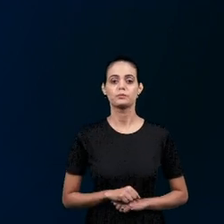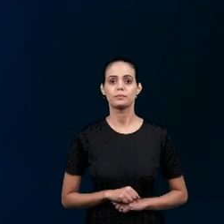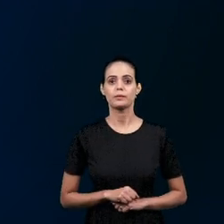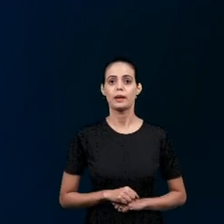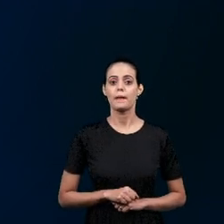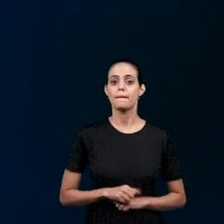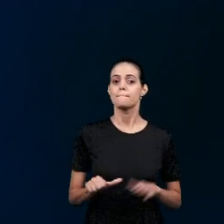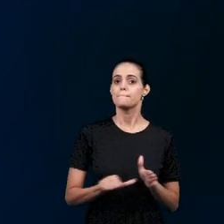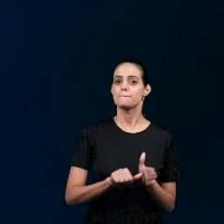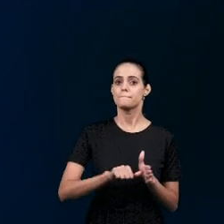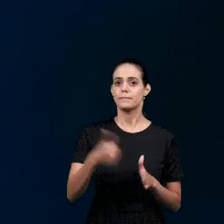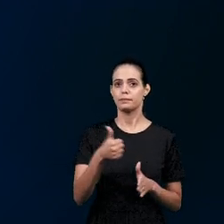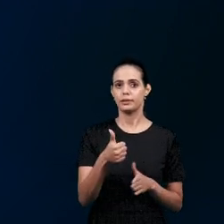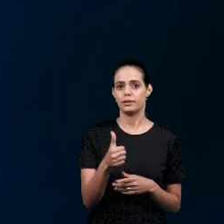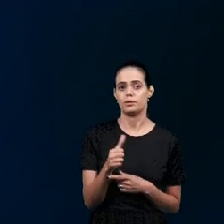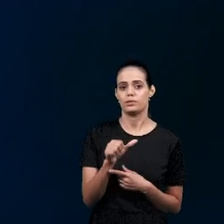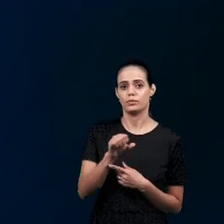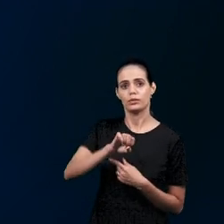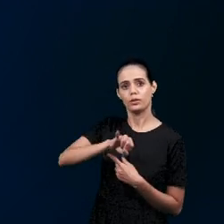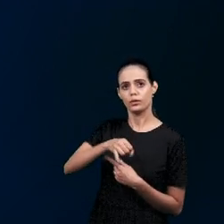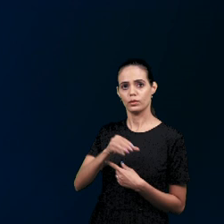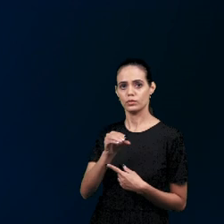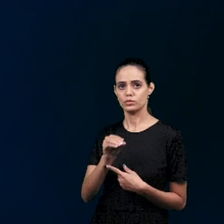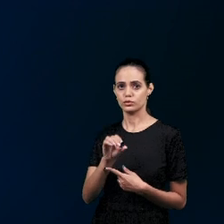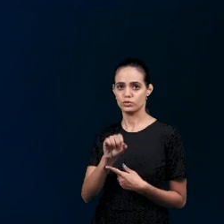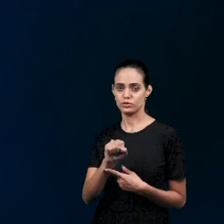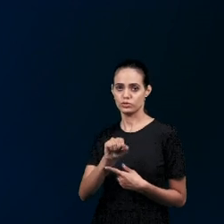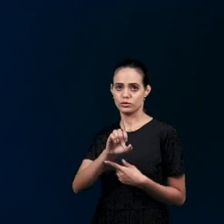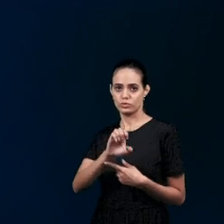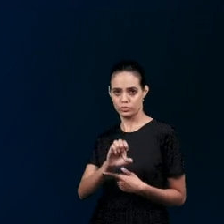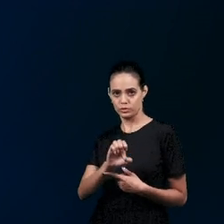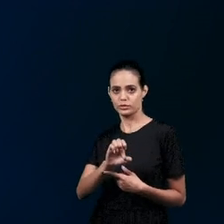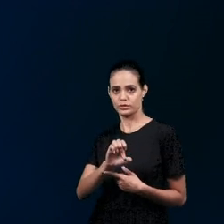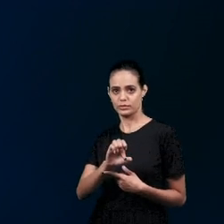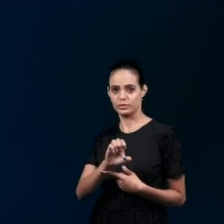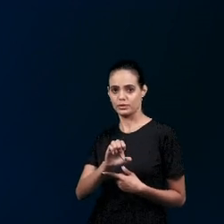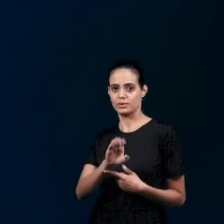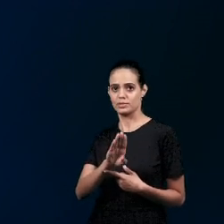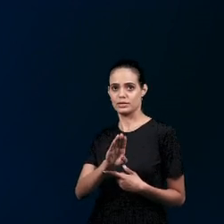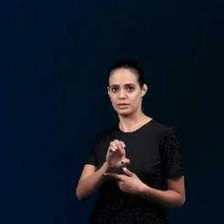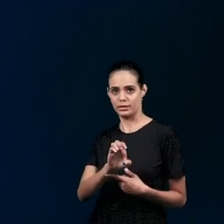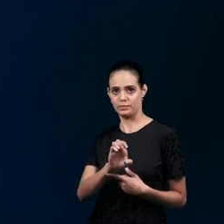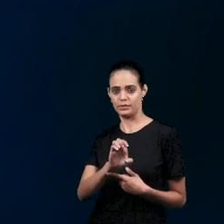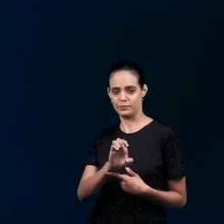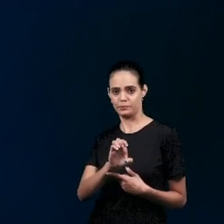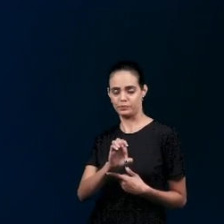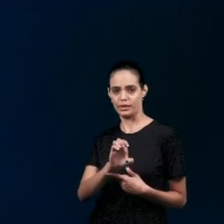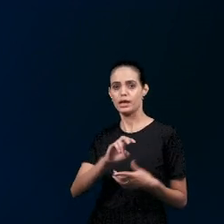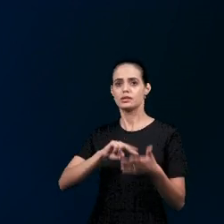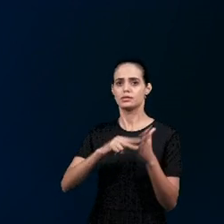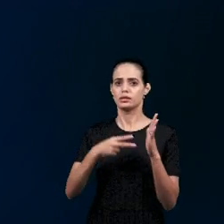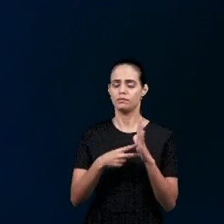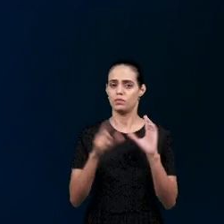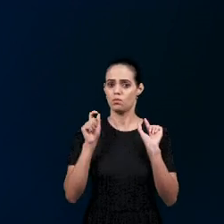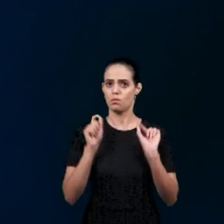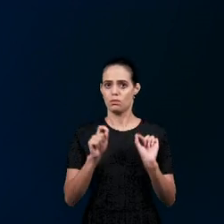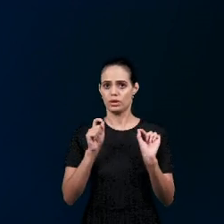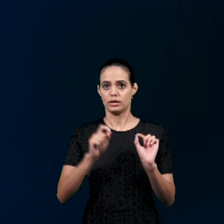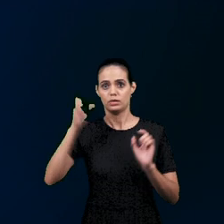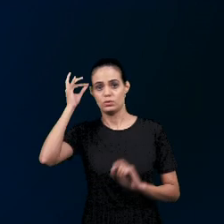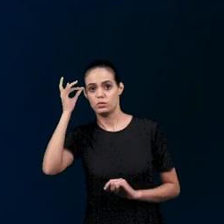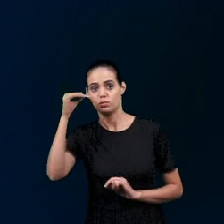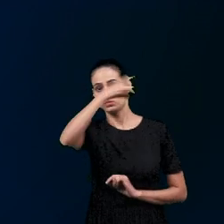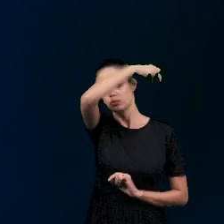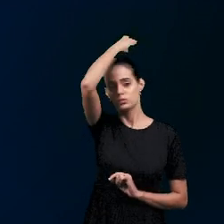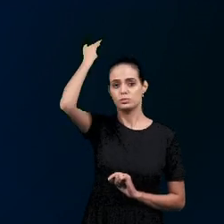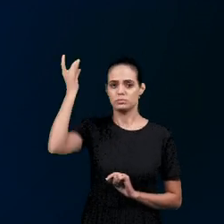Saint-Esprit. C'est l'opposition au péché. Il s'est opposé à 800 et les a blessés d'une seule fois. Dans cette œuvre,